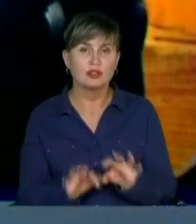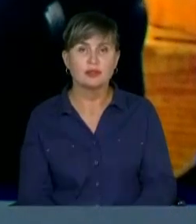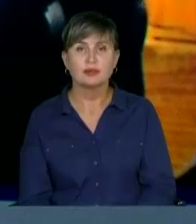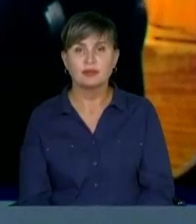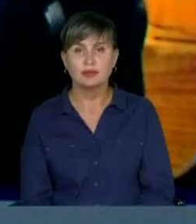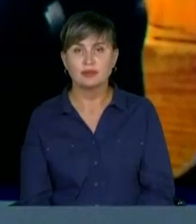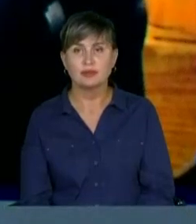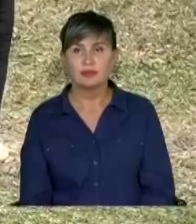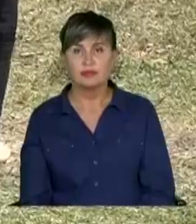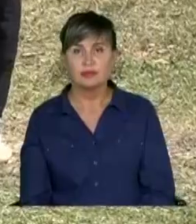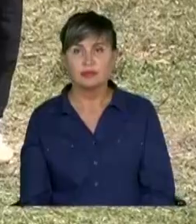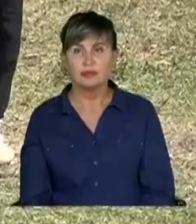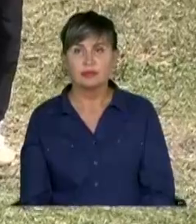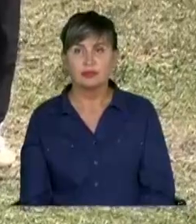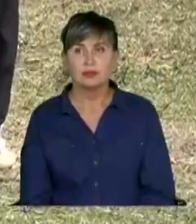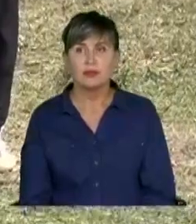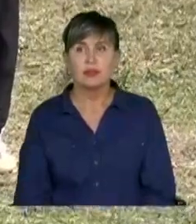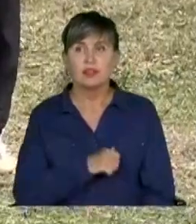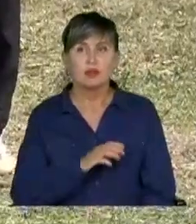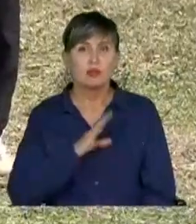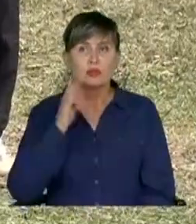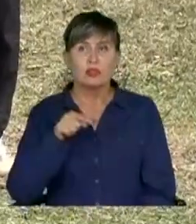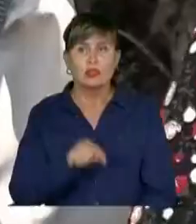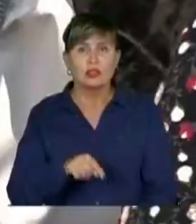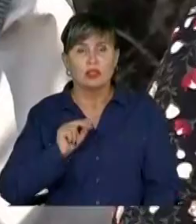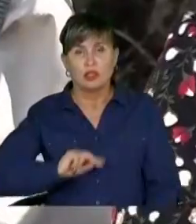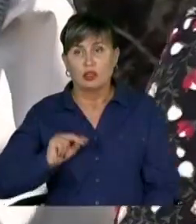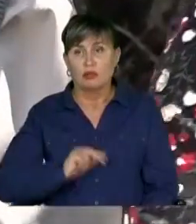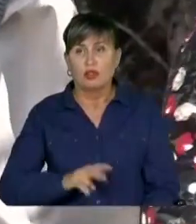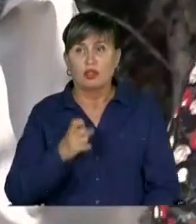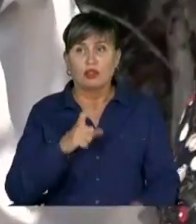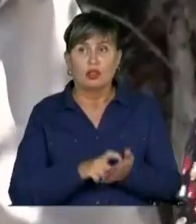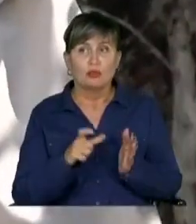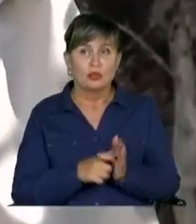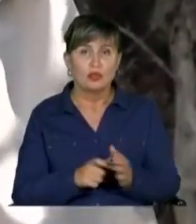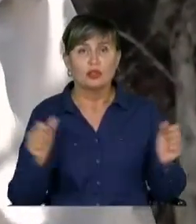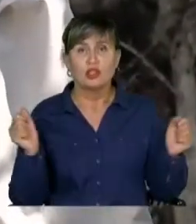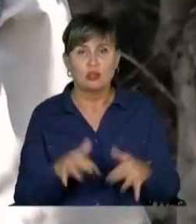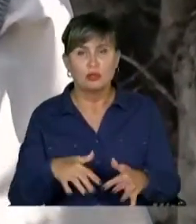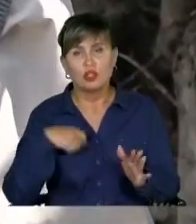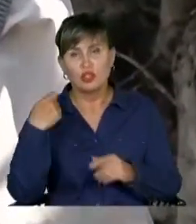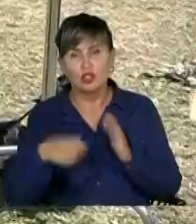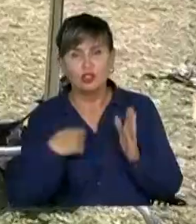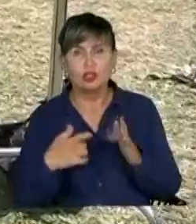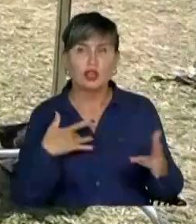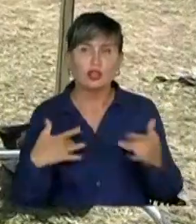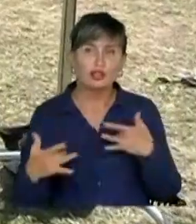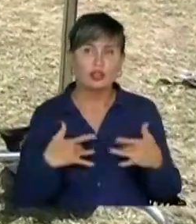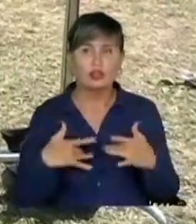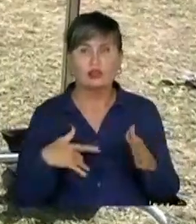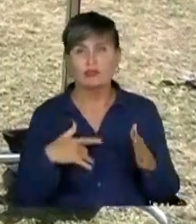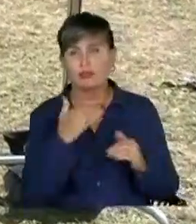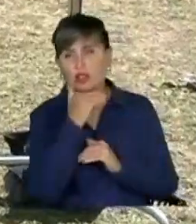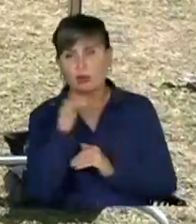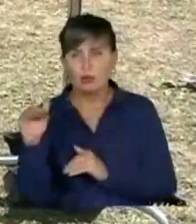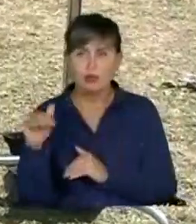Усенова. С самого утра здесь кипит работа. На одной площадке собрались режиссеры, актеры, операторы,